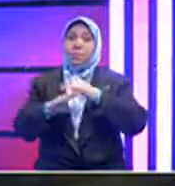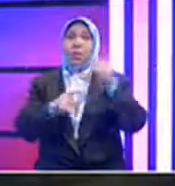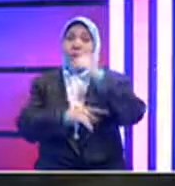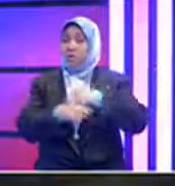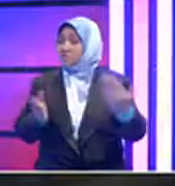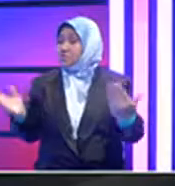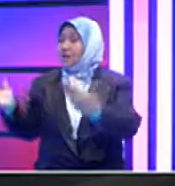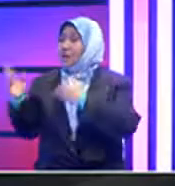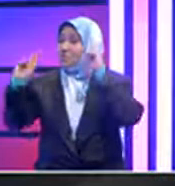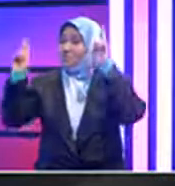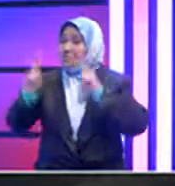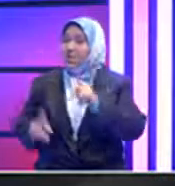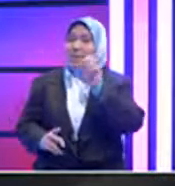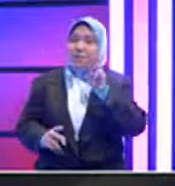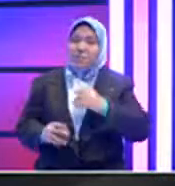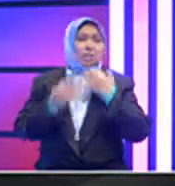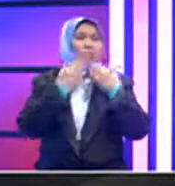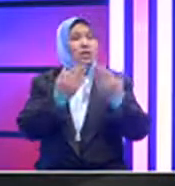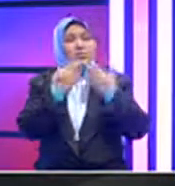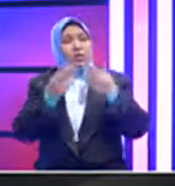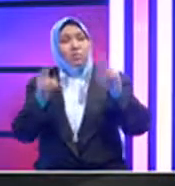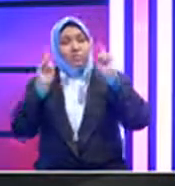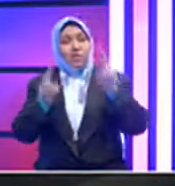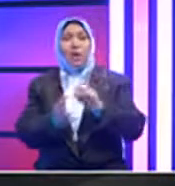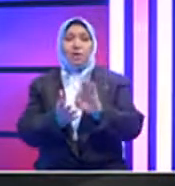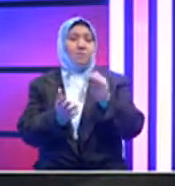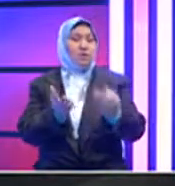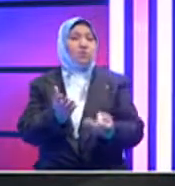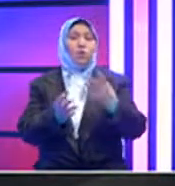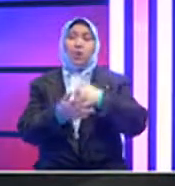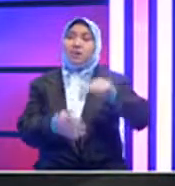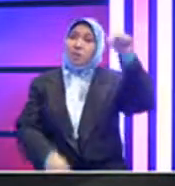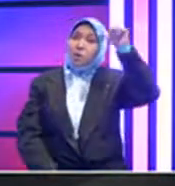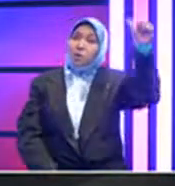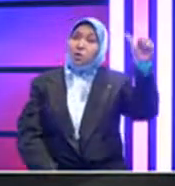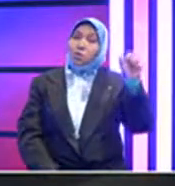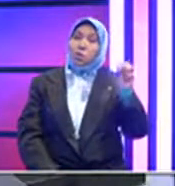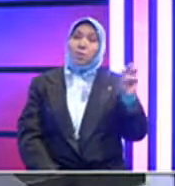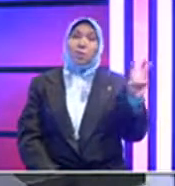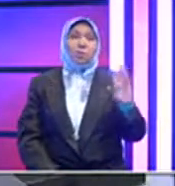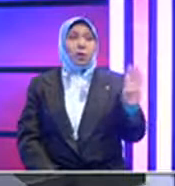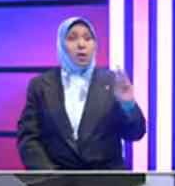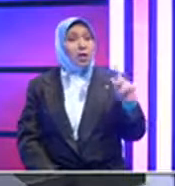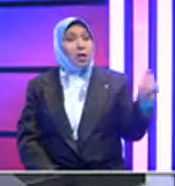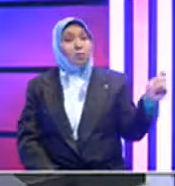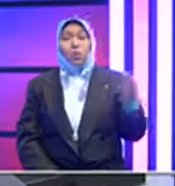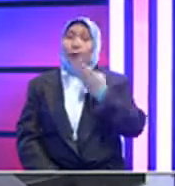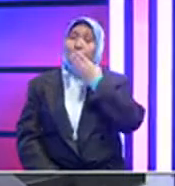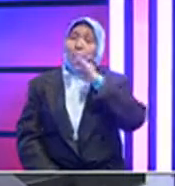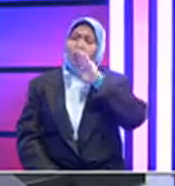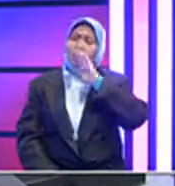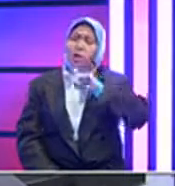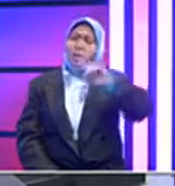hari ini sering Chairul sebelah menerima Assalamualaikum warohmatullohi wabarokatuh alhamdulillah wassholatu